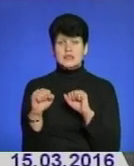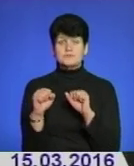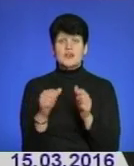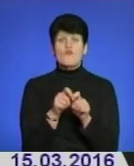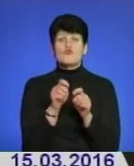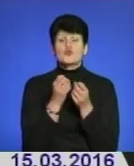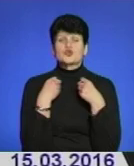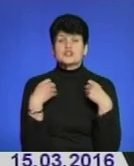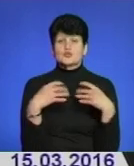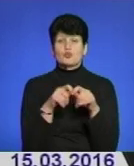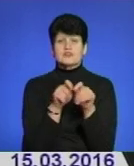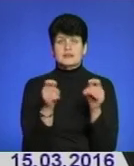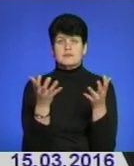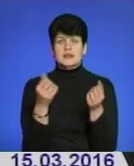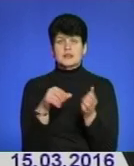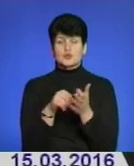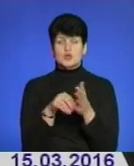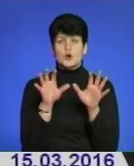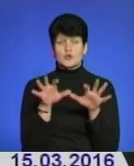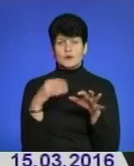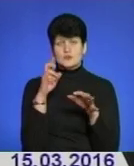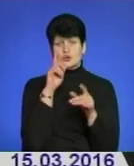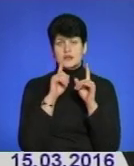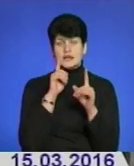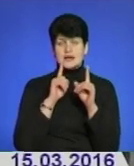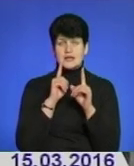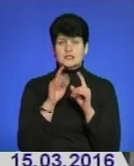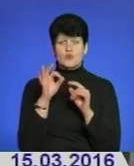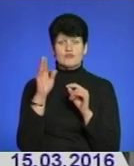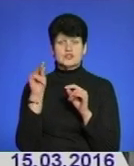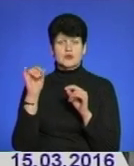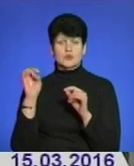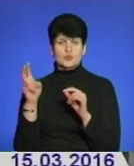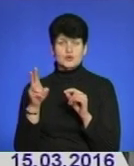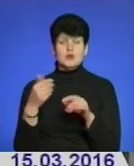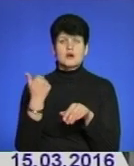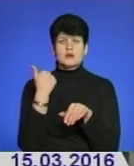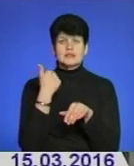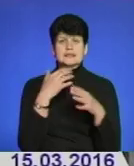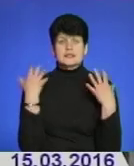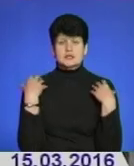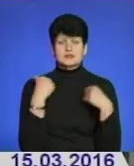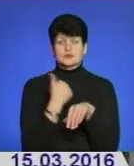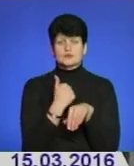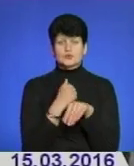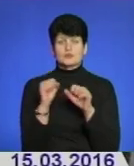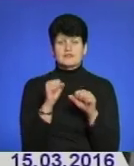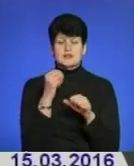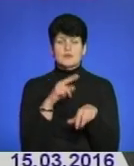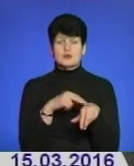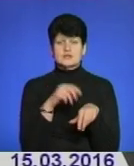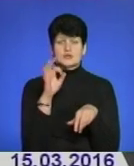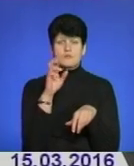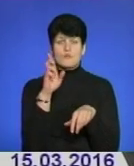відкритті взяли участь голова обласної ради Віктор Овчарук, виконуючи обов'язки начальника головного управління поліції Олександр Богомол,